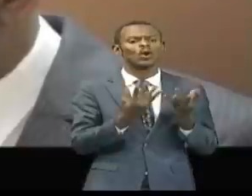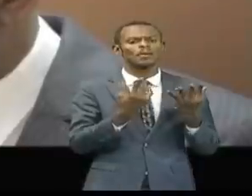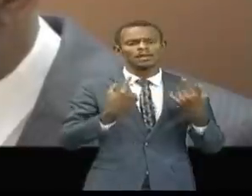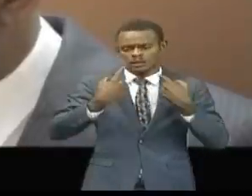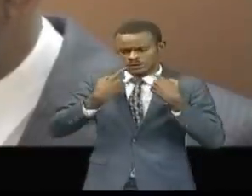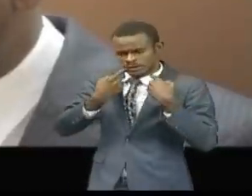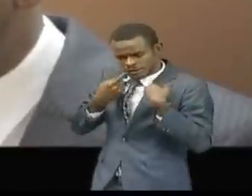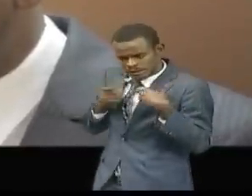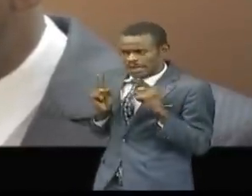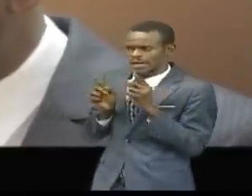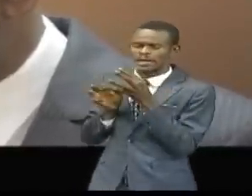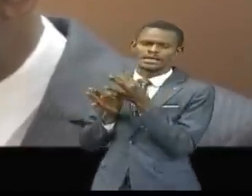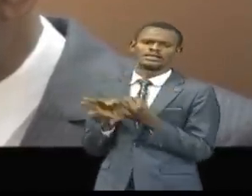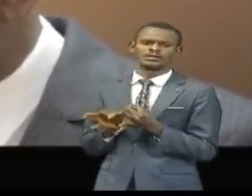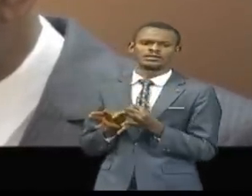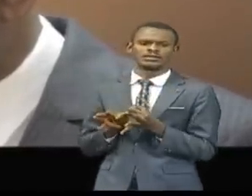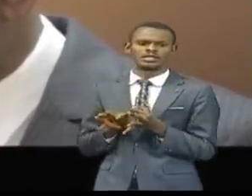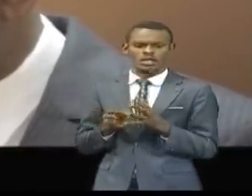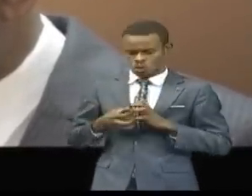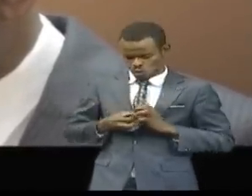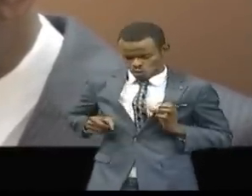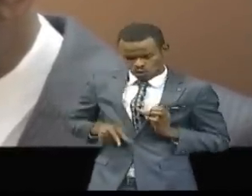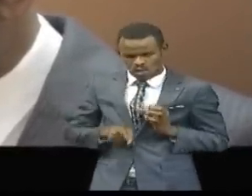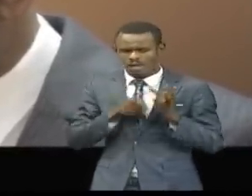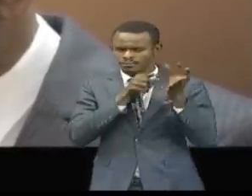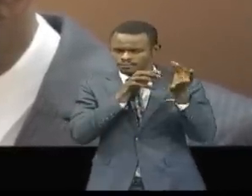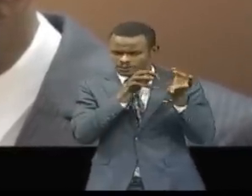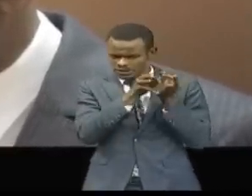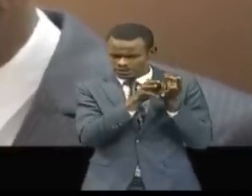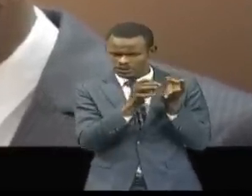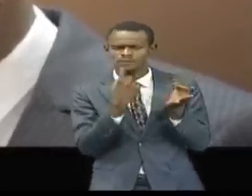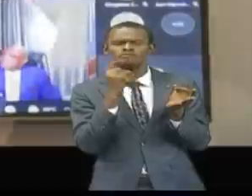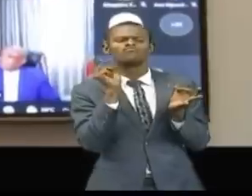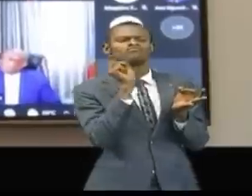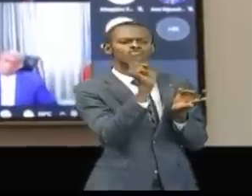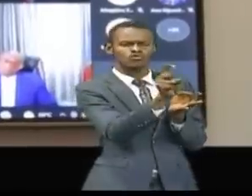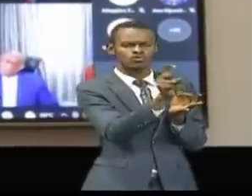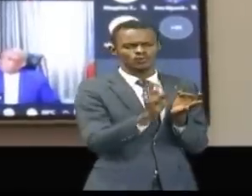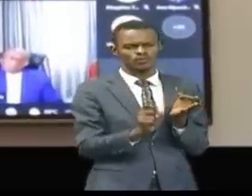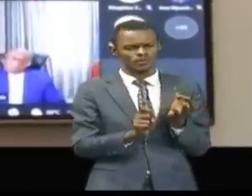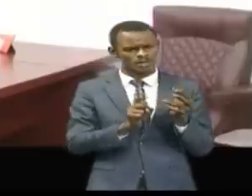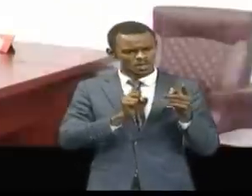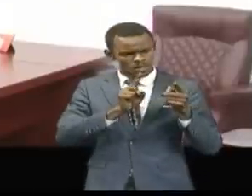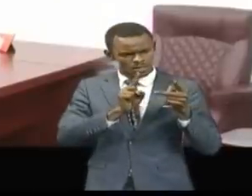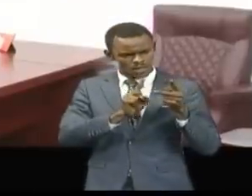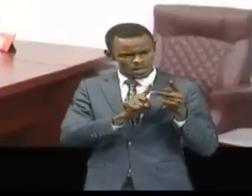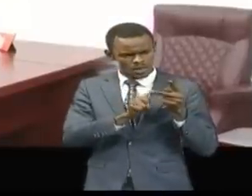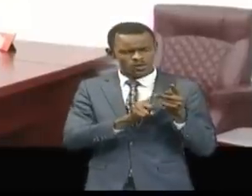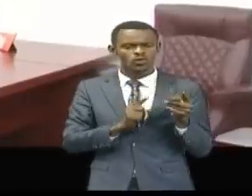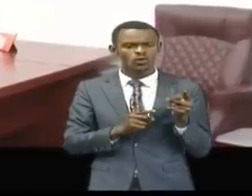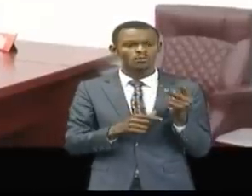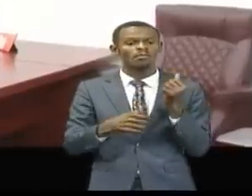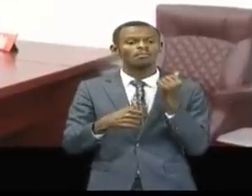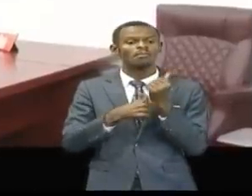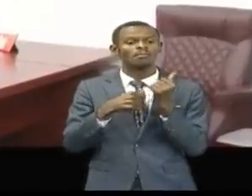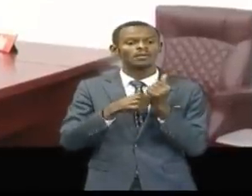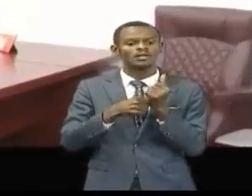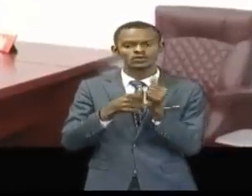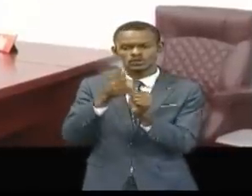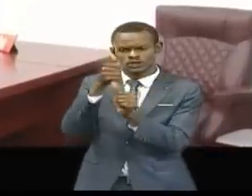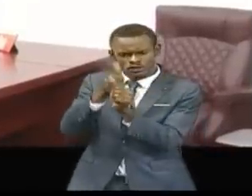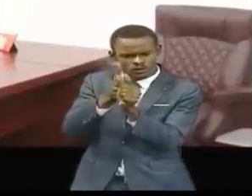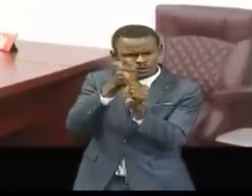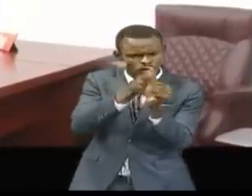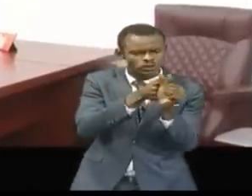sur le revenu des personnes physiques dans les catégories des revenus salariaux et revenus assimilés, des revenus des